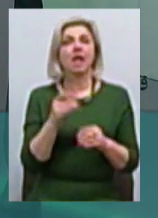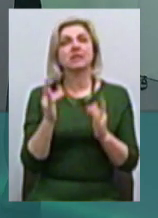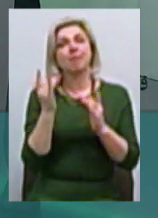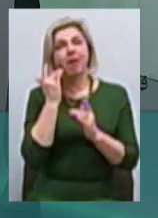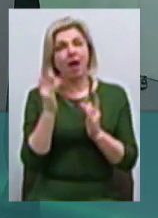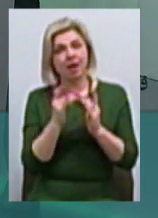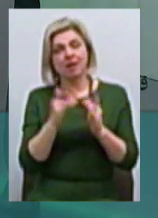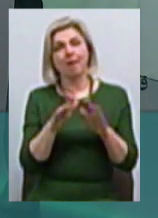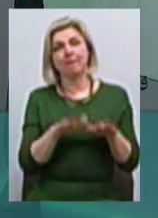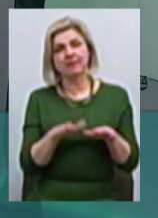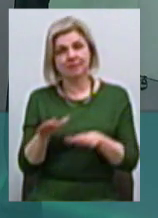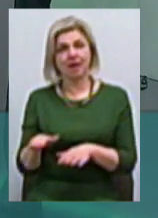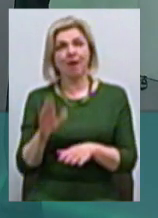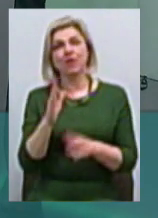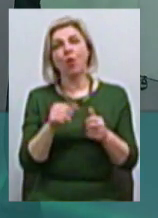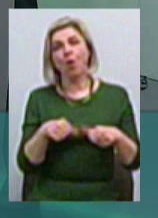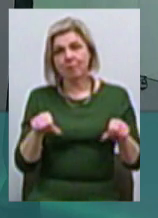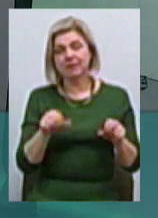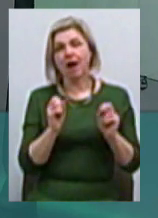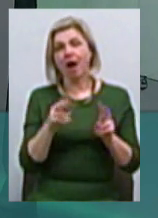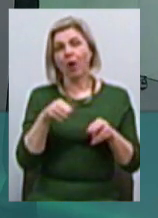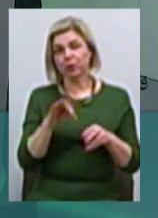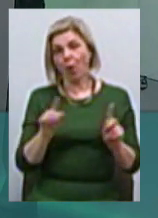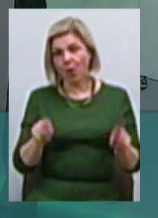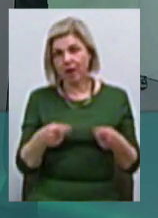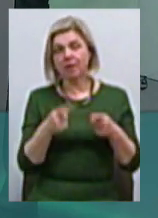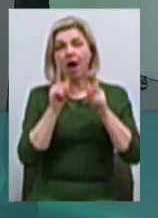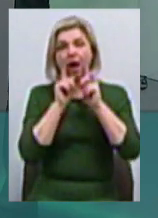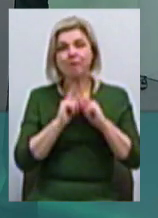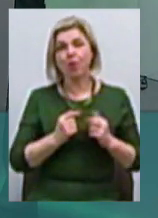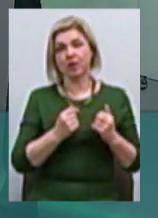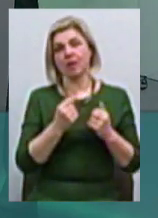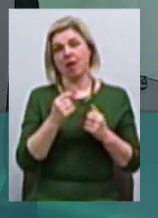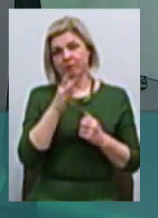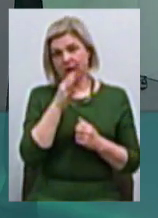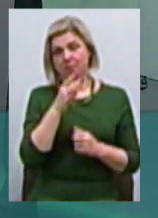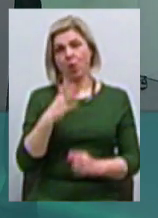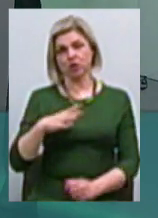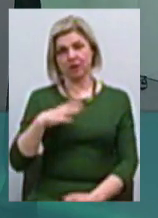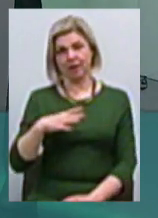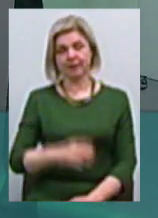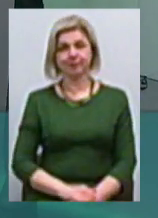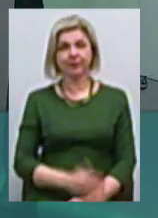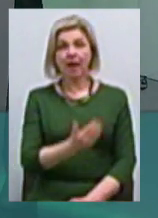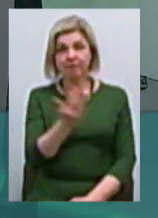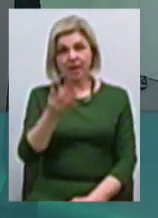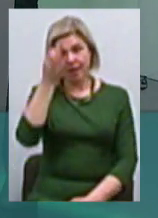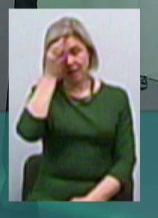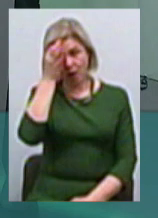для членов комиссии, я не знаю, как-то организовать более комфортно процес ожидания. Ви нагадуєте про те, що це